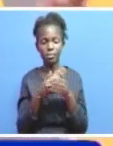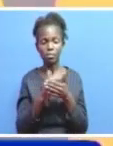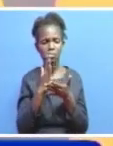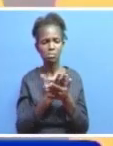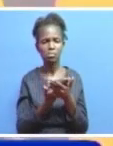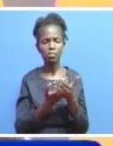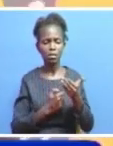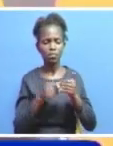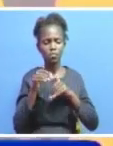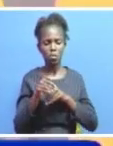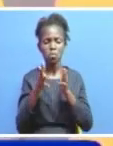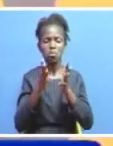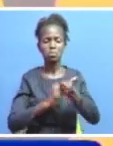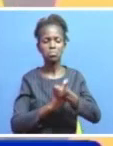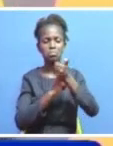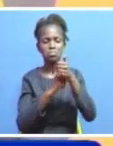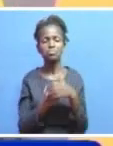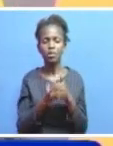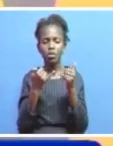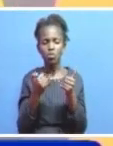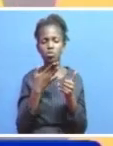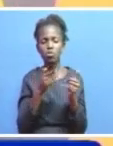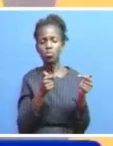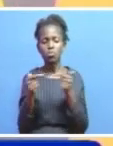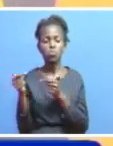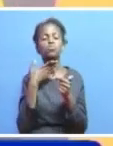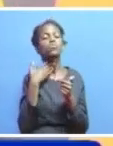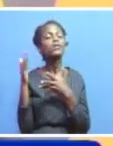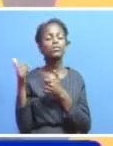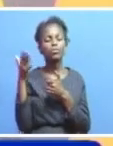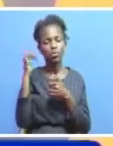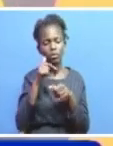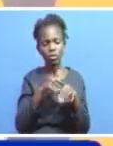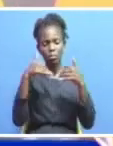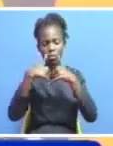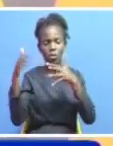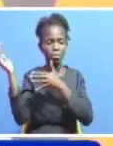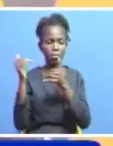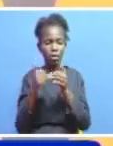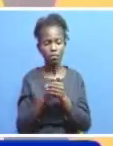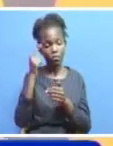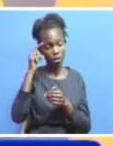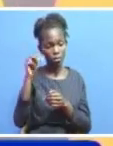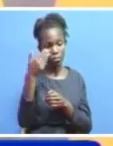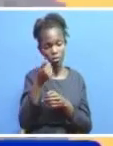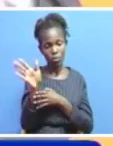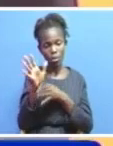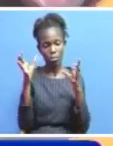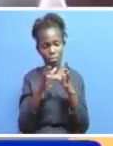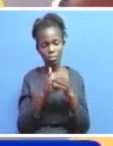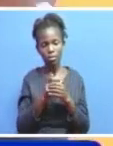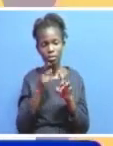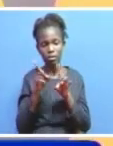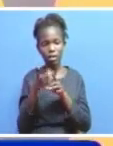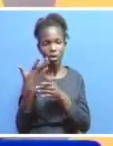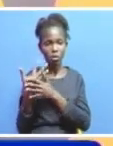kuyeta followers ala supporters amama kwa nakwete nduhuthi kiyama ni because mwende division mbunge ya ma MC ya makia makia Wiper onaku ulanza